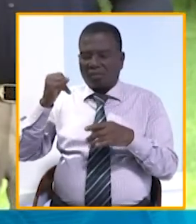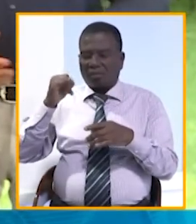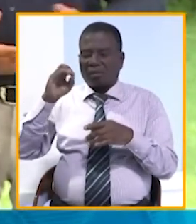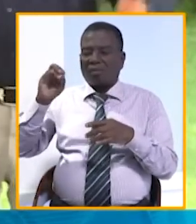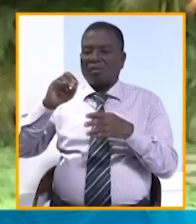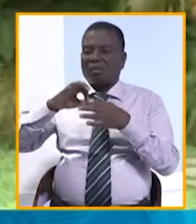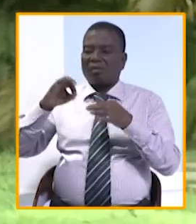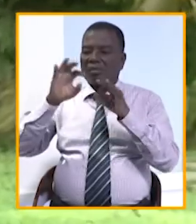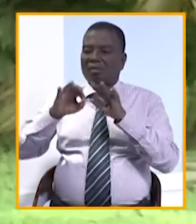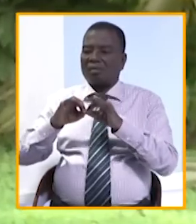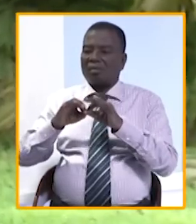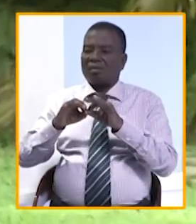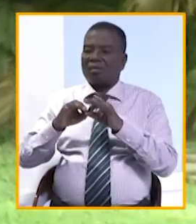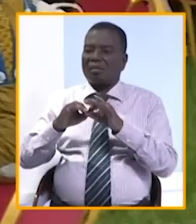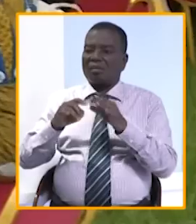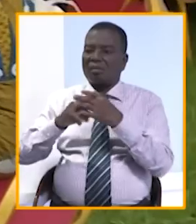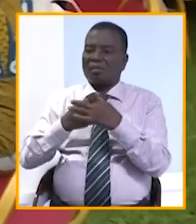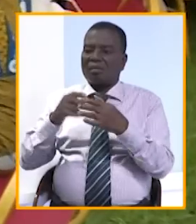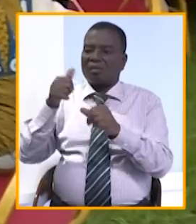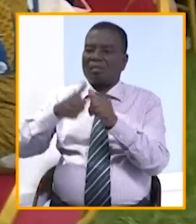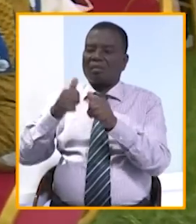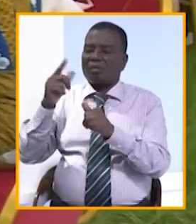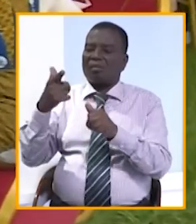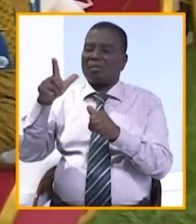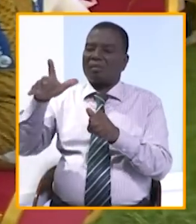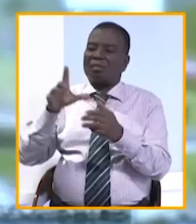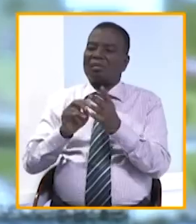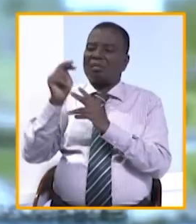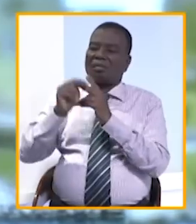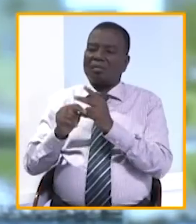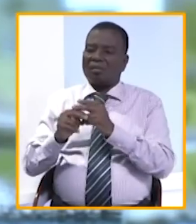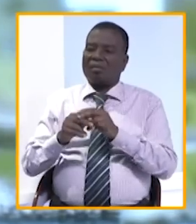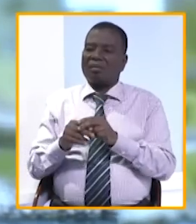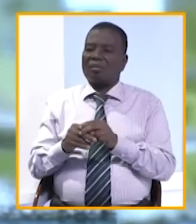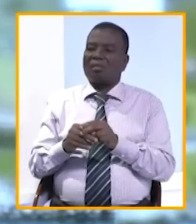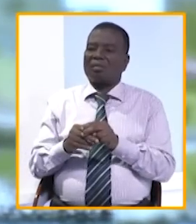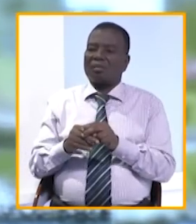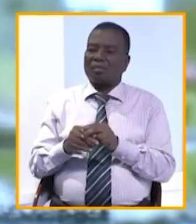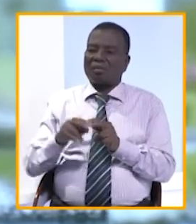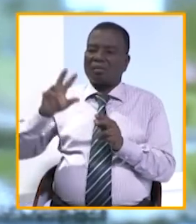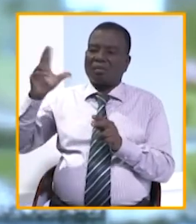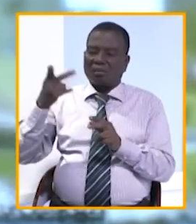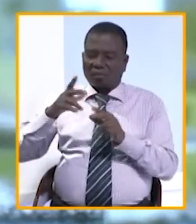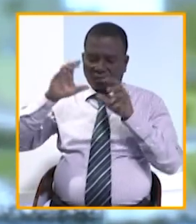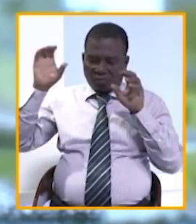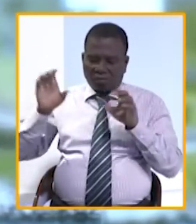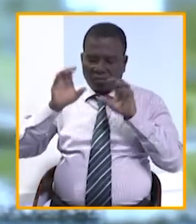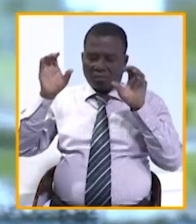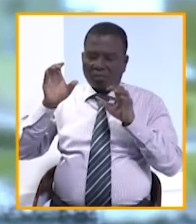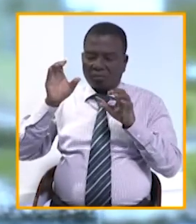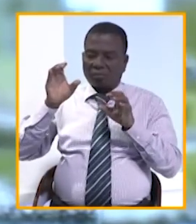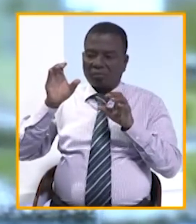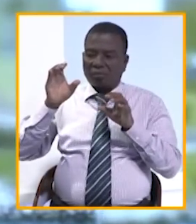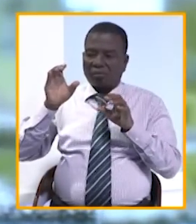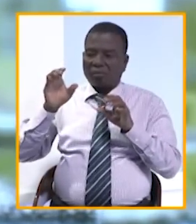onusienne débute chaque 25 novembre pour prendre fin le 10 décembre. Et sachez également que la 3e conférence internationale de